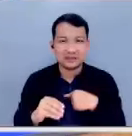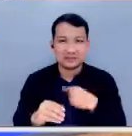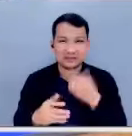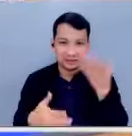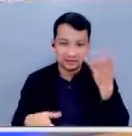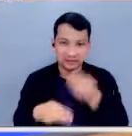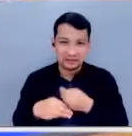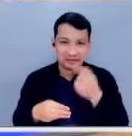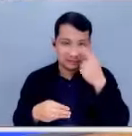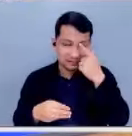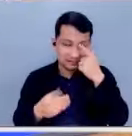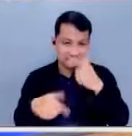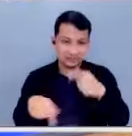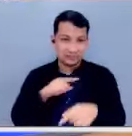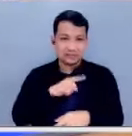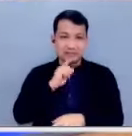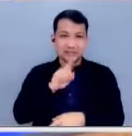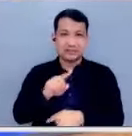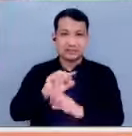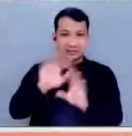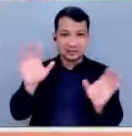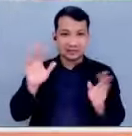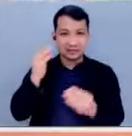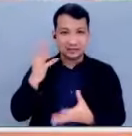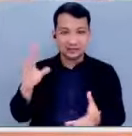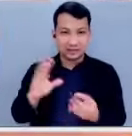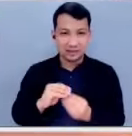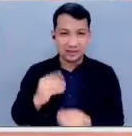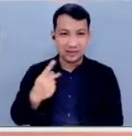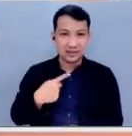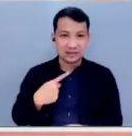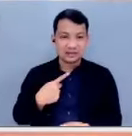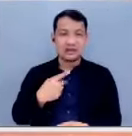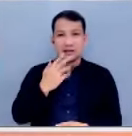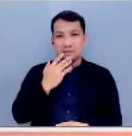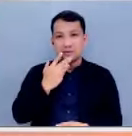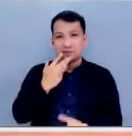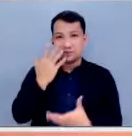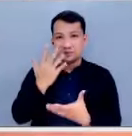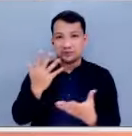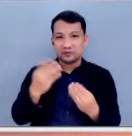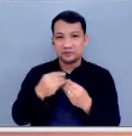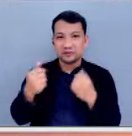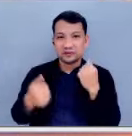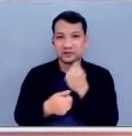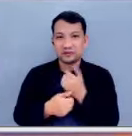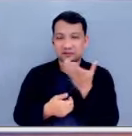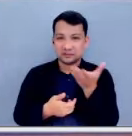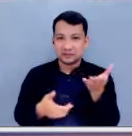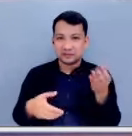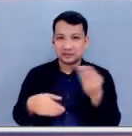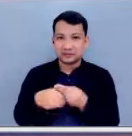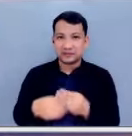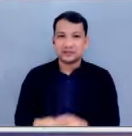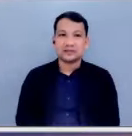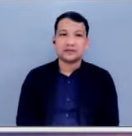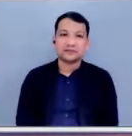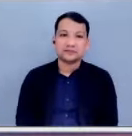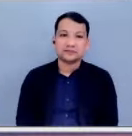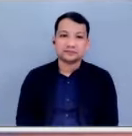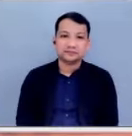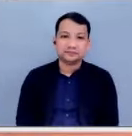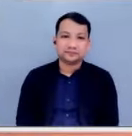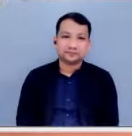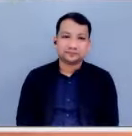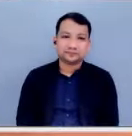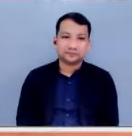pala doesn't have to be clear lang. Pwede rin palang may color. Mm-hmm. Yung ilalim po, yung pang-ilalim can be colored yes. para ma-stand out okay, yung okay. mga flowers.